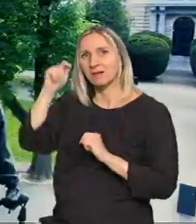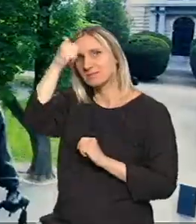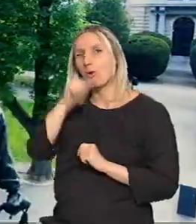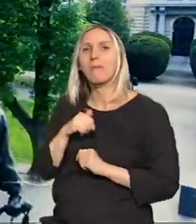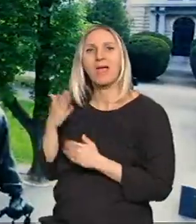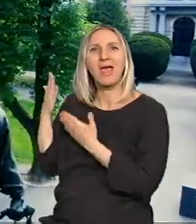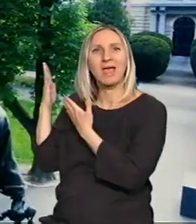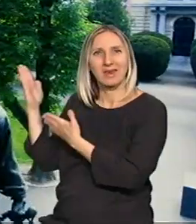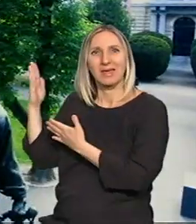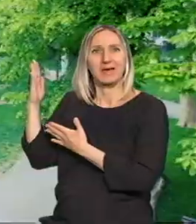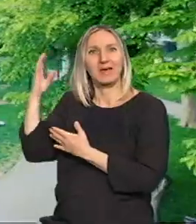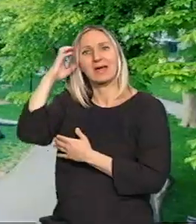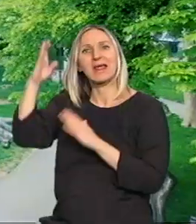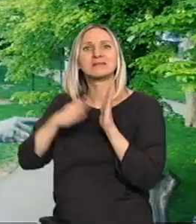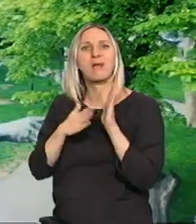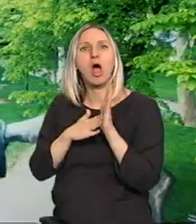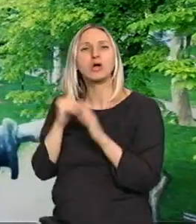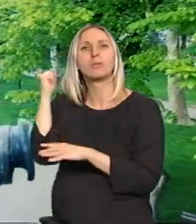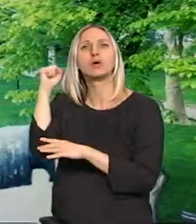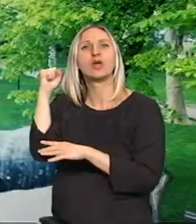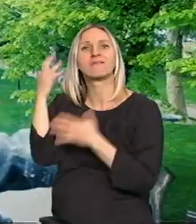u Požarevačkom parku.